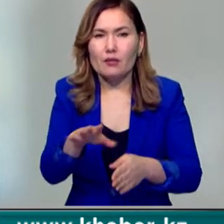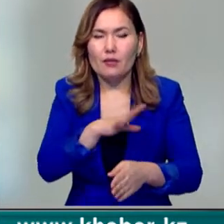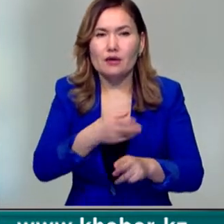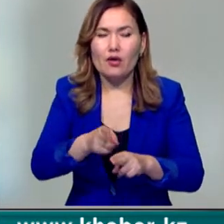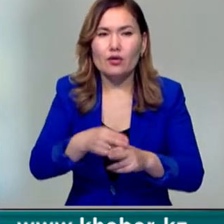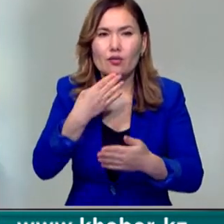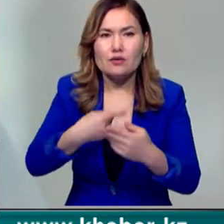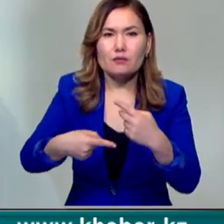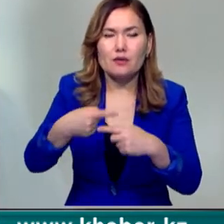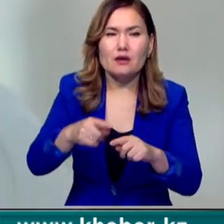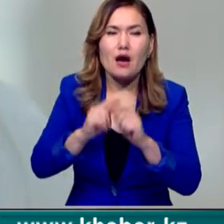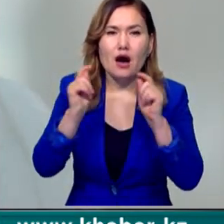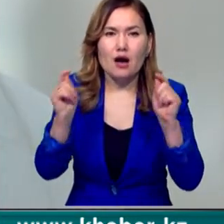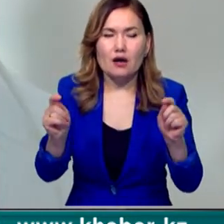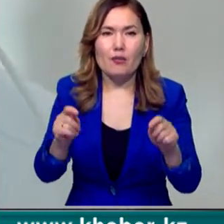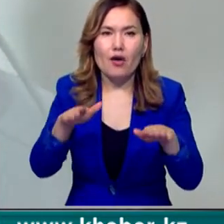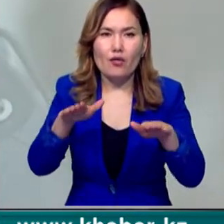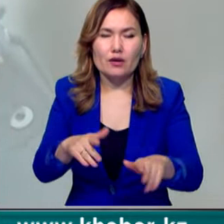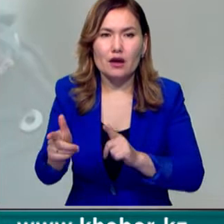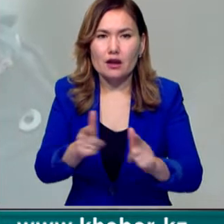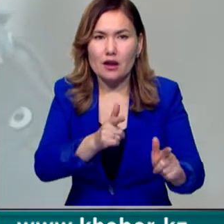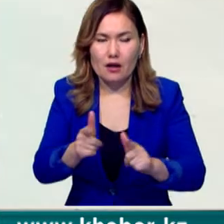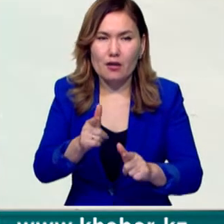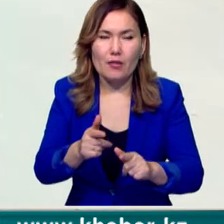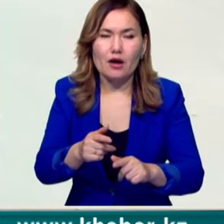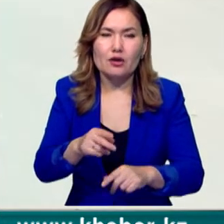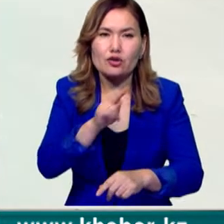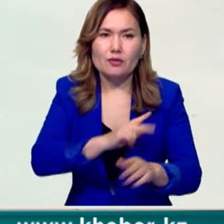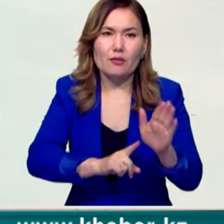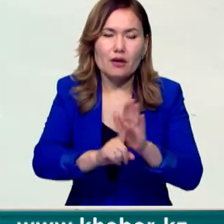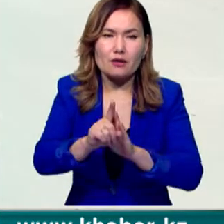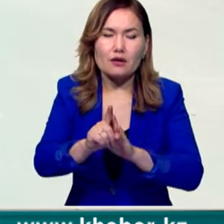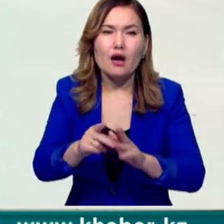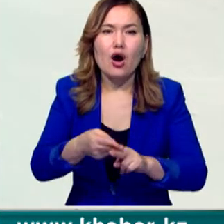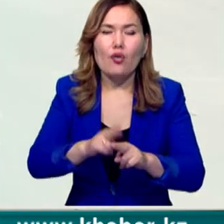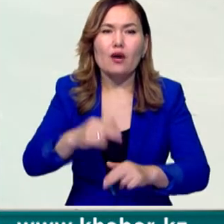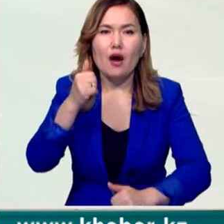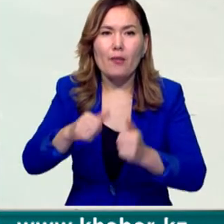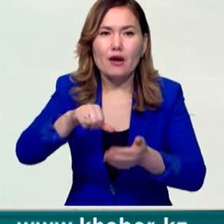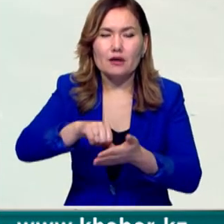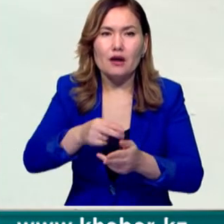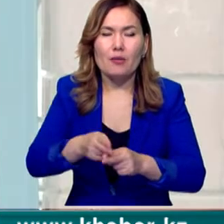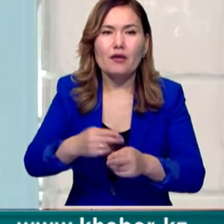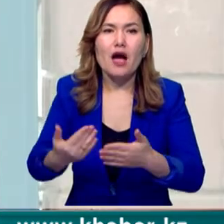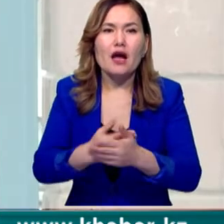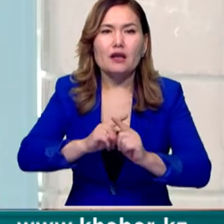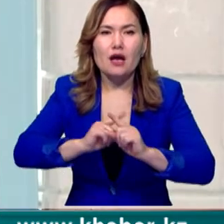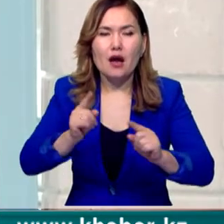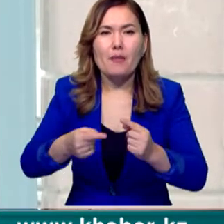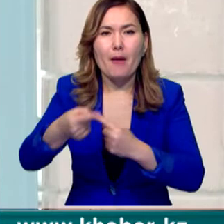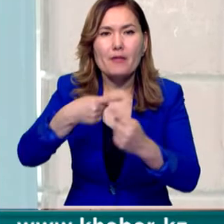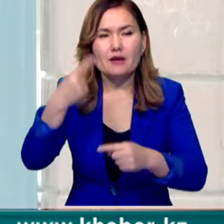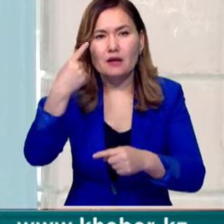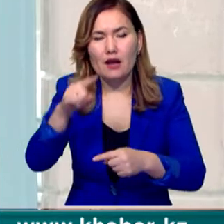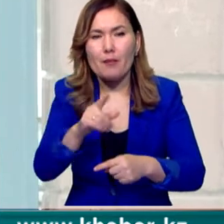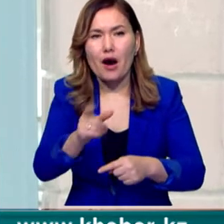өзінің кәсіп ашатын орын жайларын дайындап, кәсібін ашуға кірісті. Айта кету керек, бұл байқауға тек қана инновациялық бағыттағы бизнес идеялары